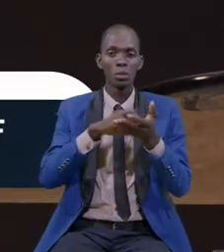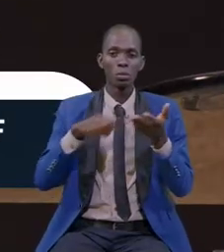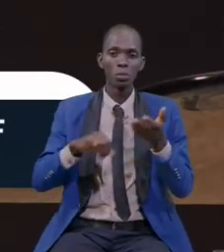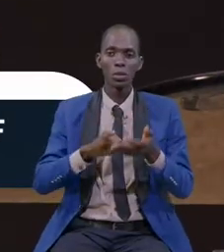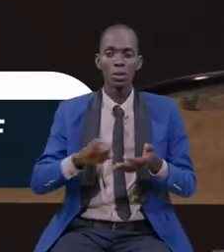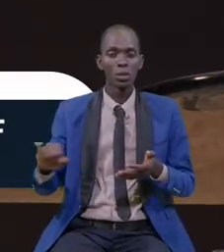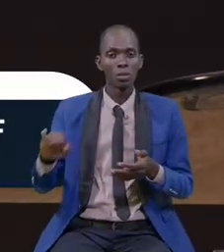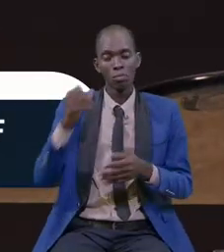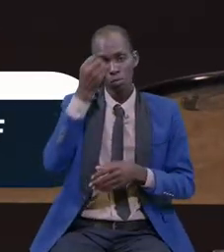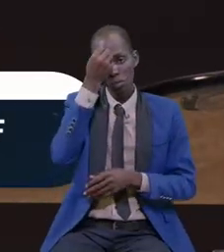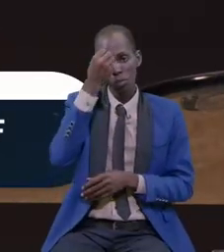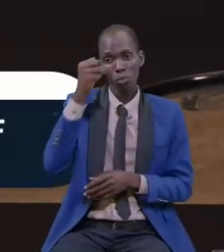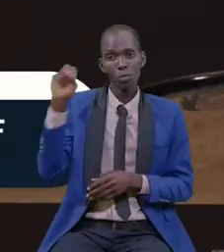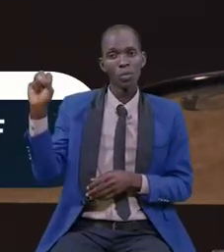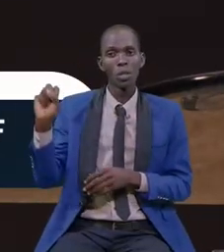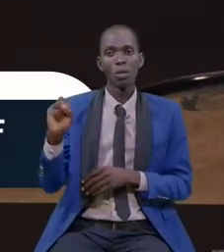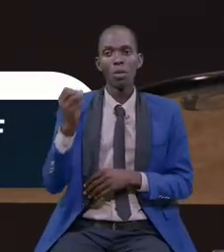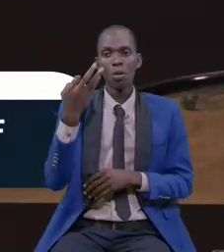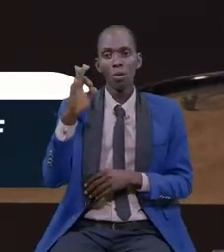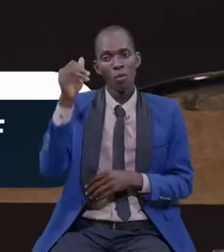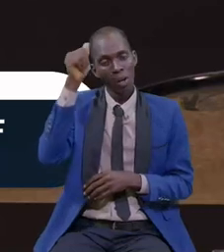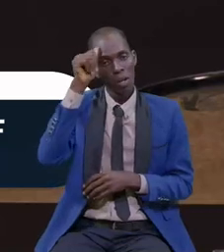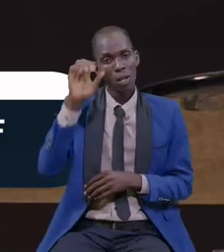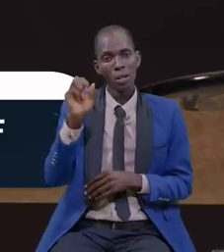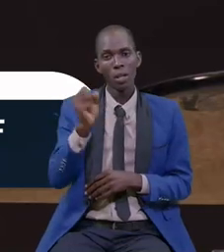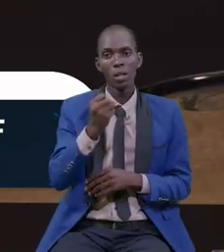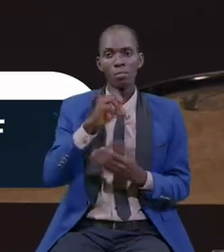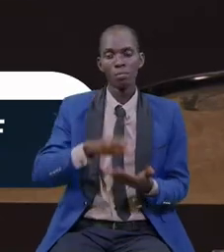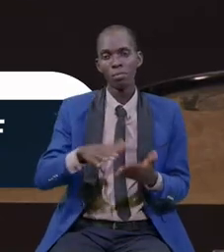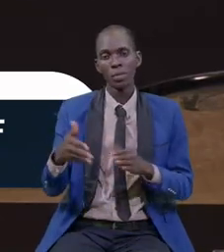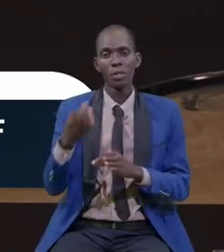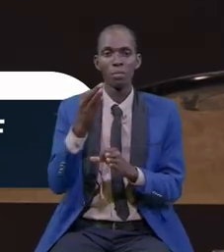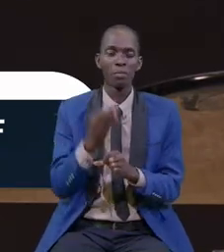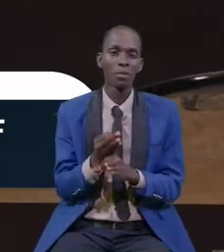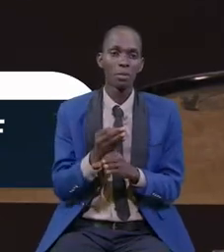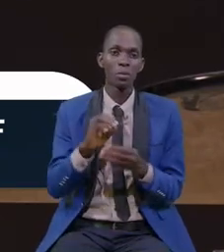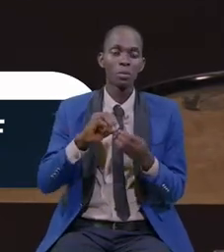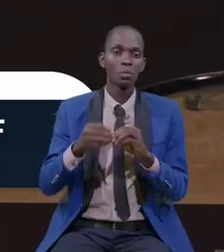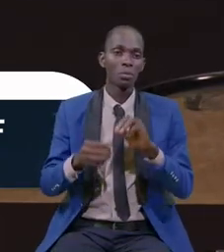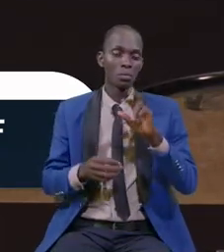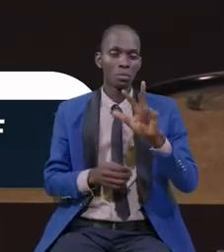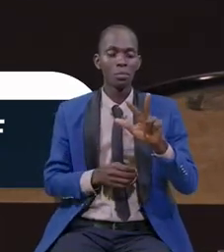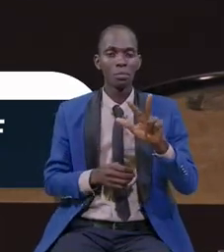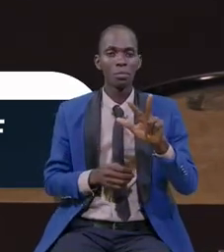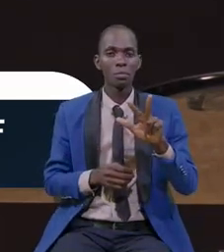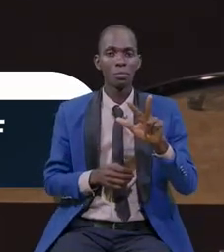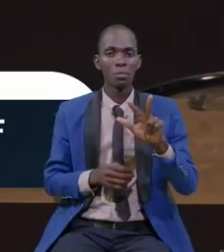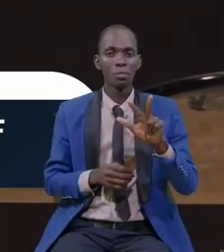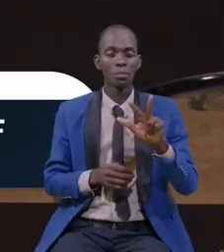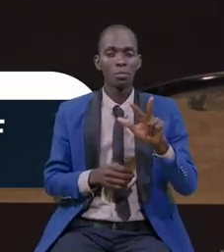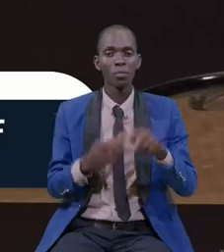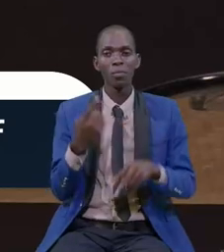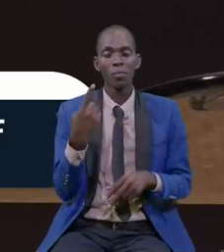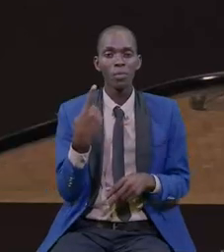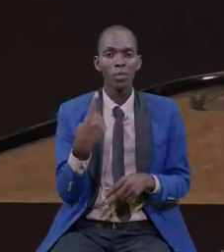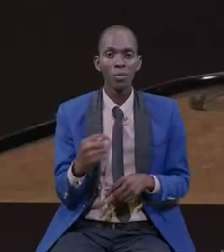éliminatrice de la foi morte d'Adam et numéro 3 nous parlerons de la